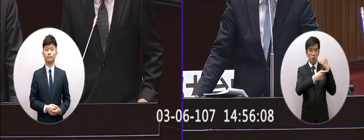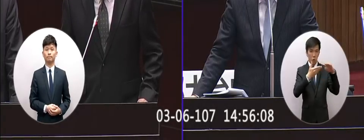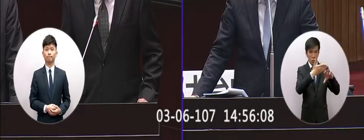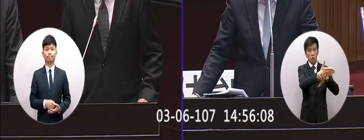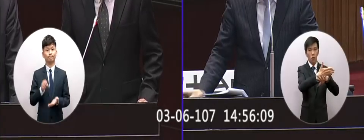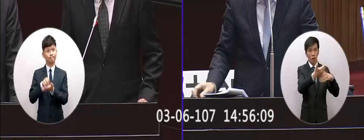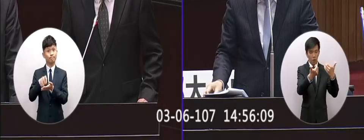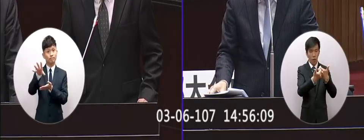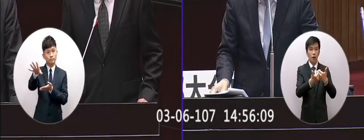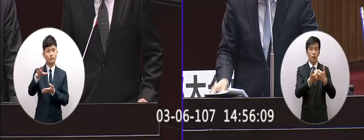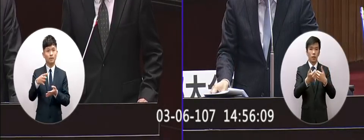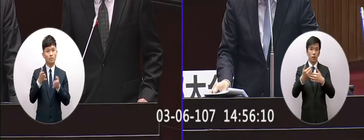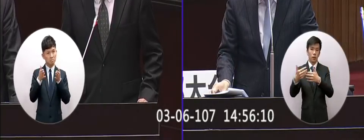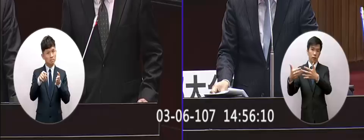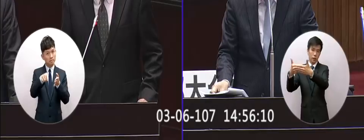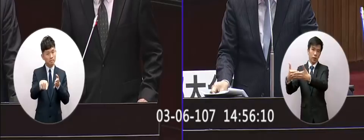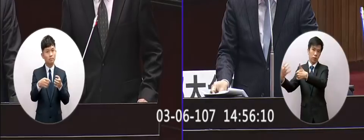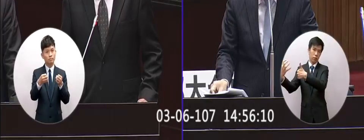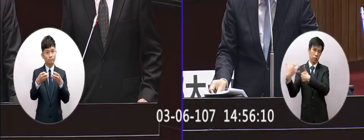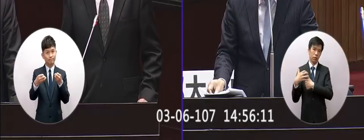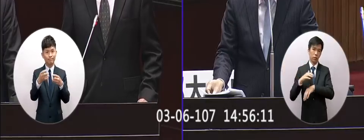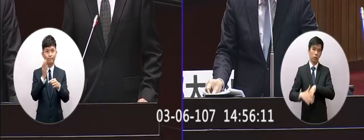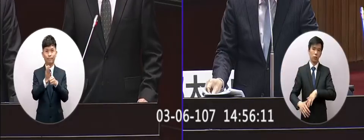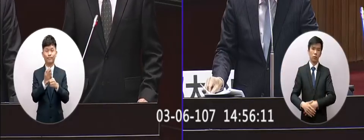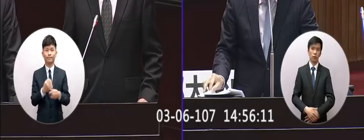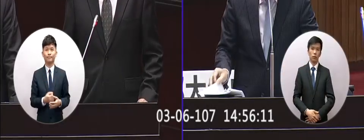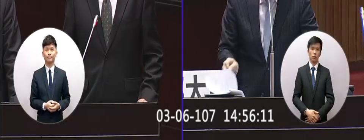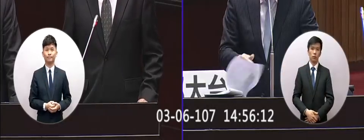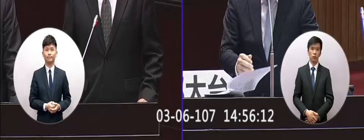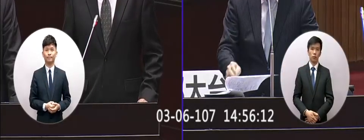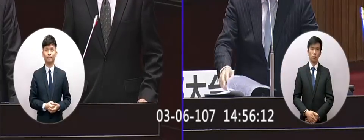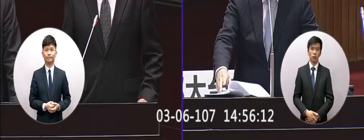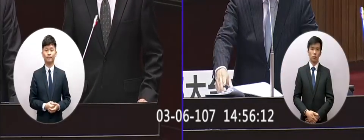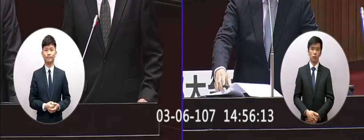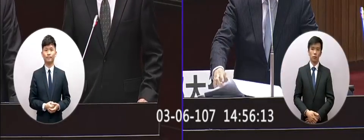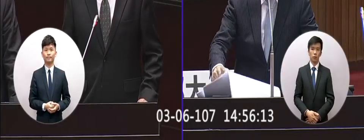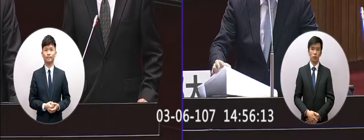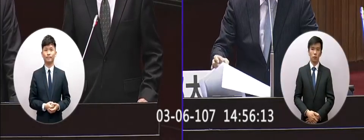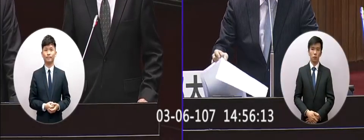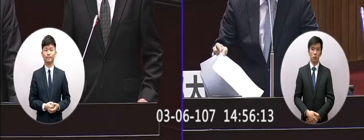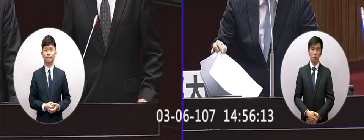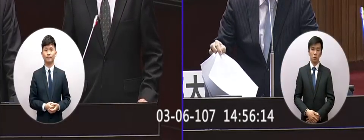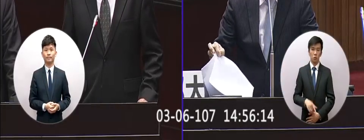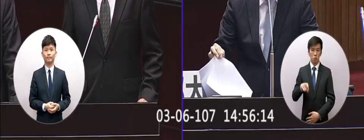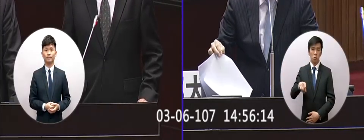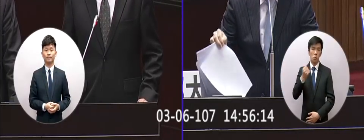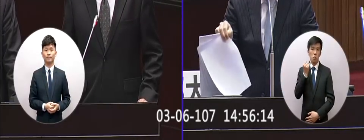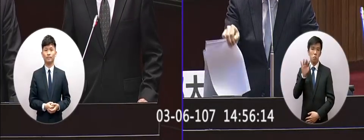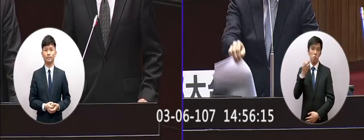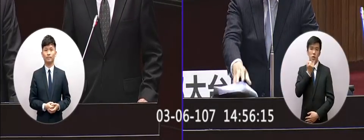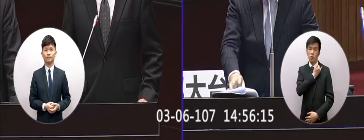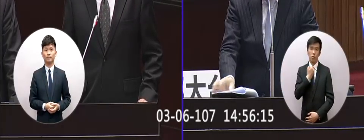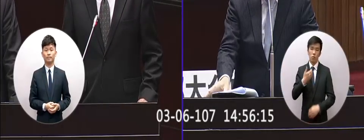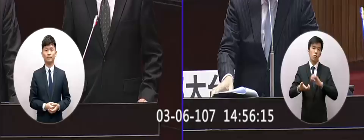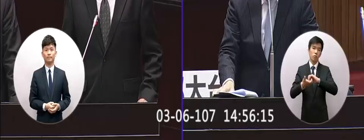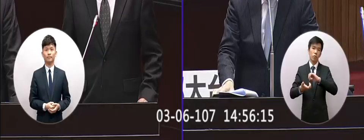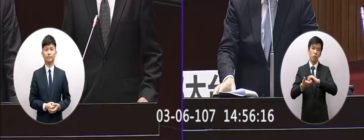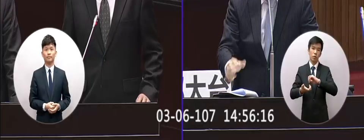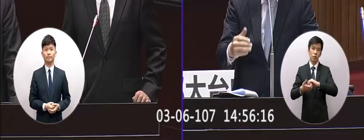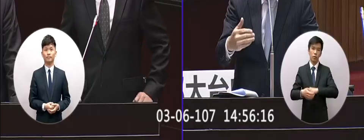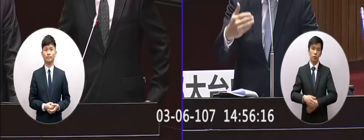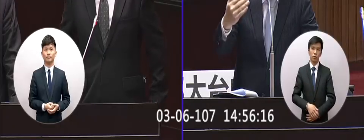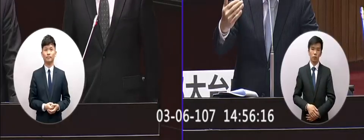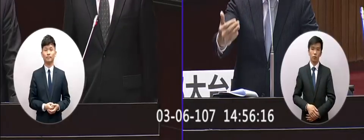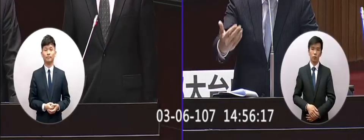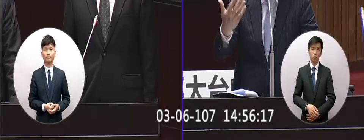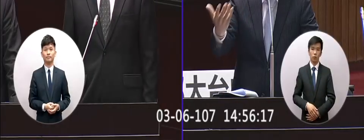委员报告，这个部分我们都有在讨论当中。 这个部分不是不可能啦，哦，所以国安团队，